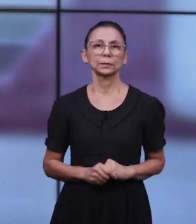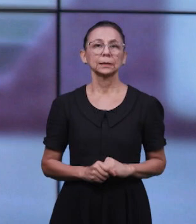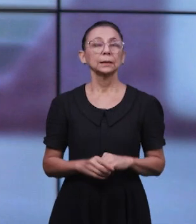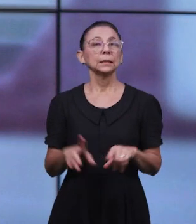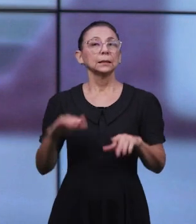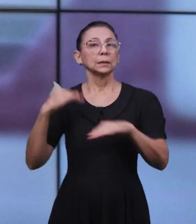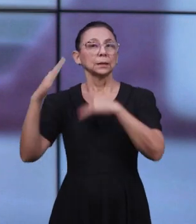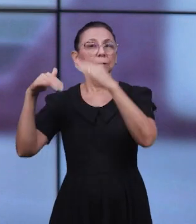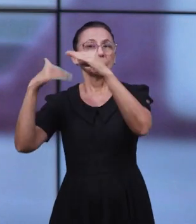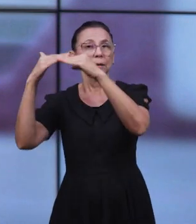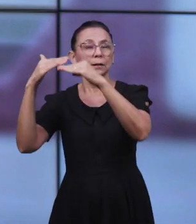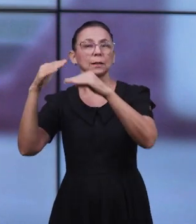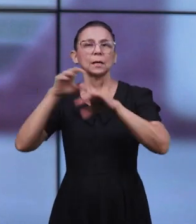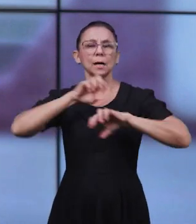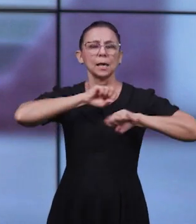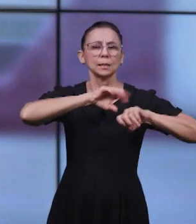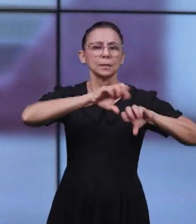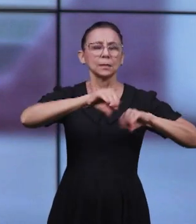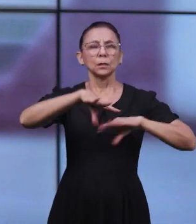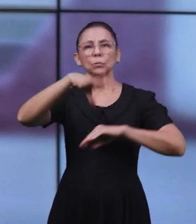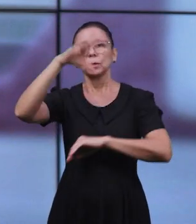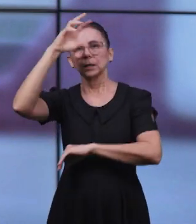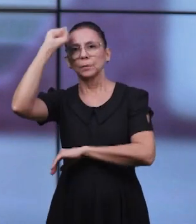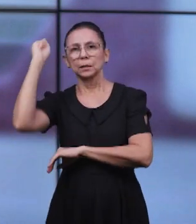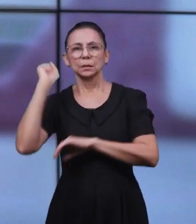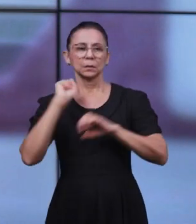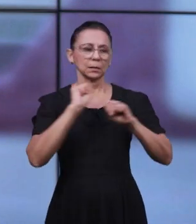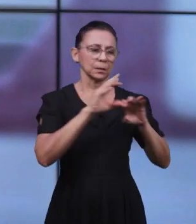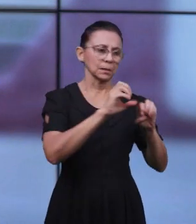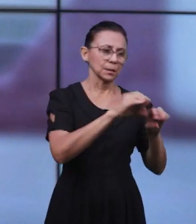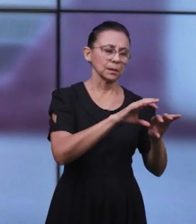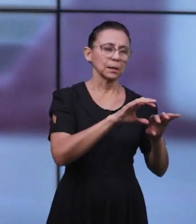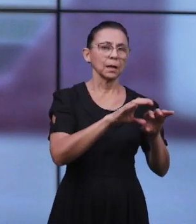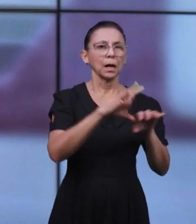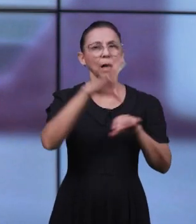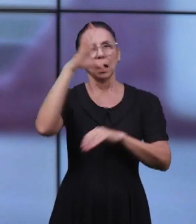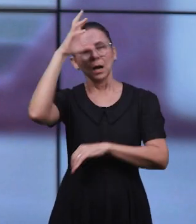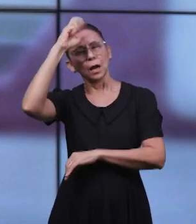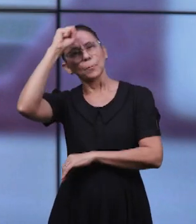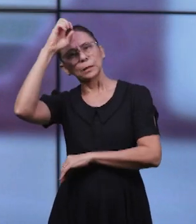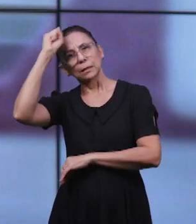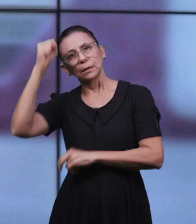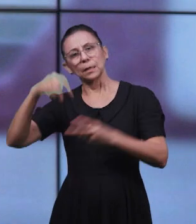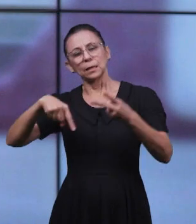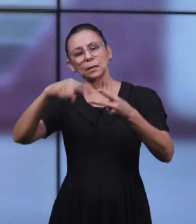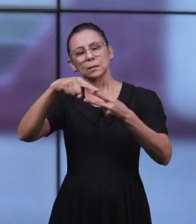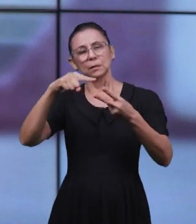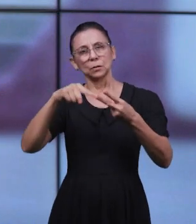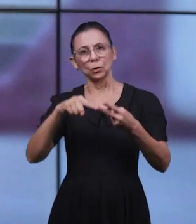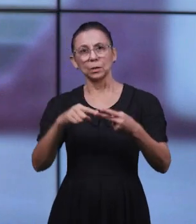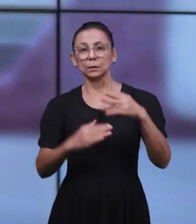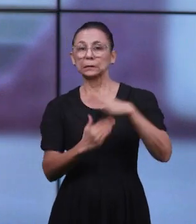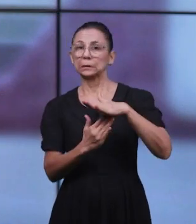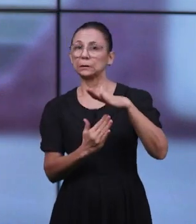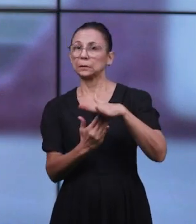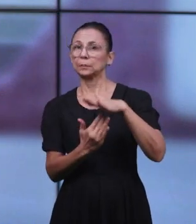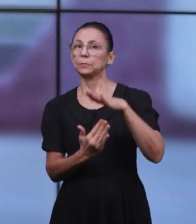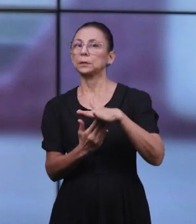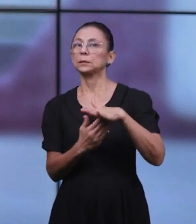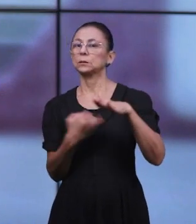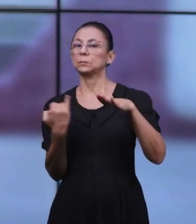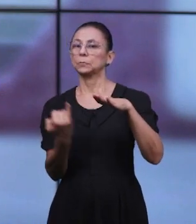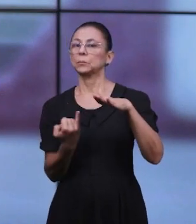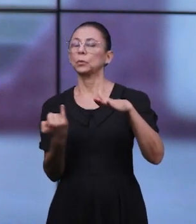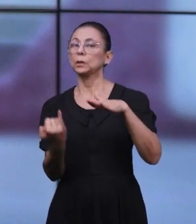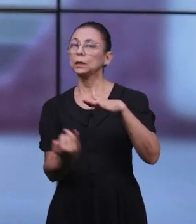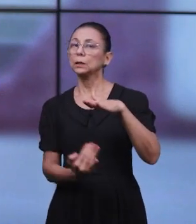apprentissage. Dans ce processus d'enseignement et apprentissage, il est nécessaire d'accepter les limites. La limite,